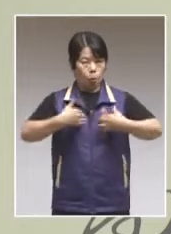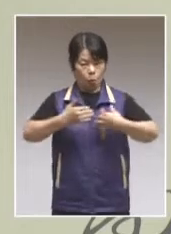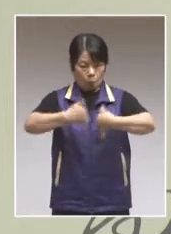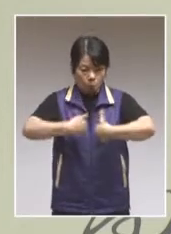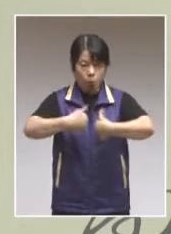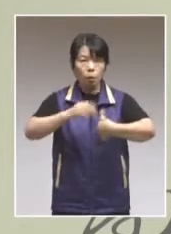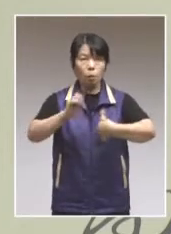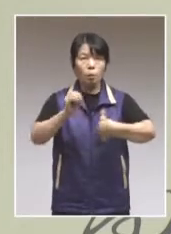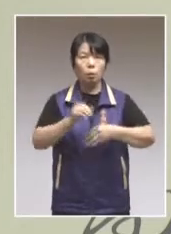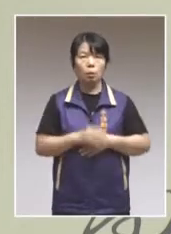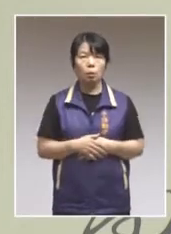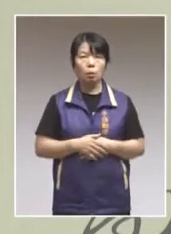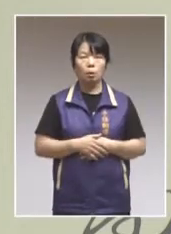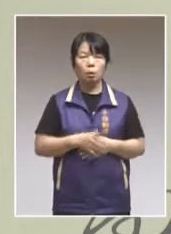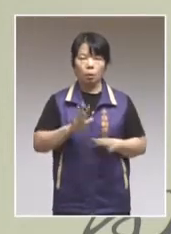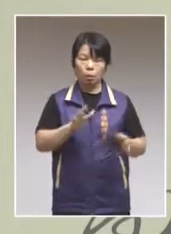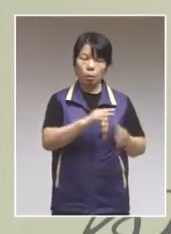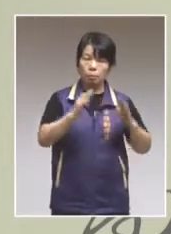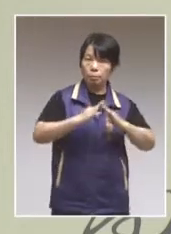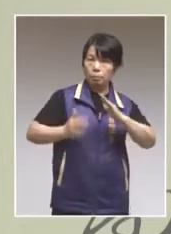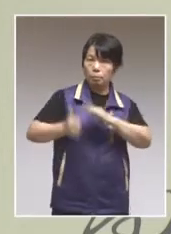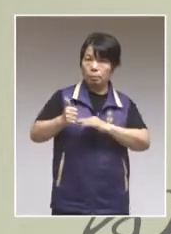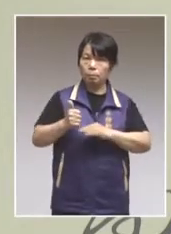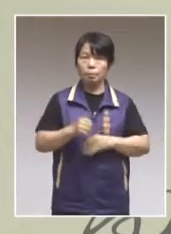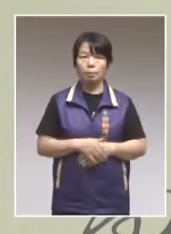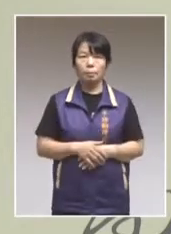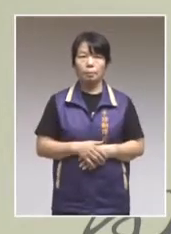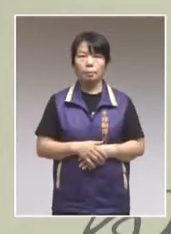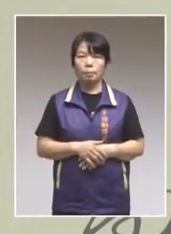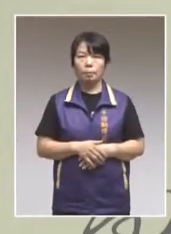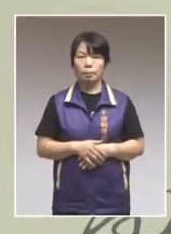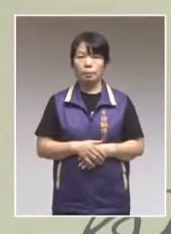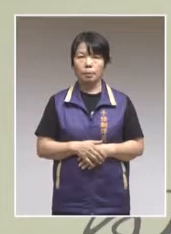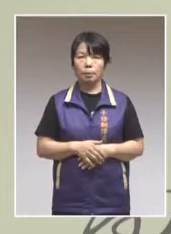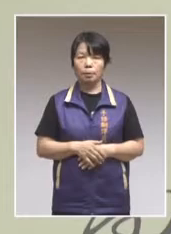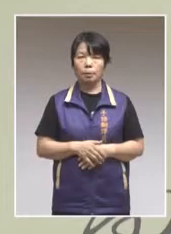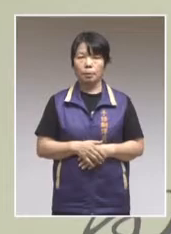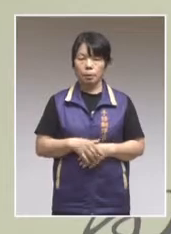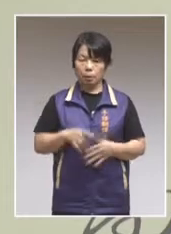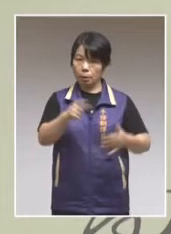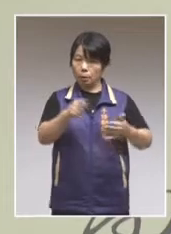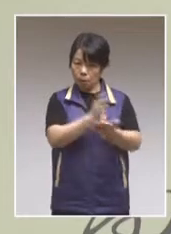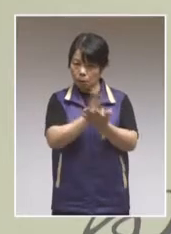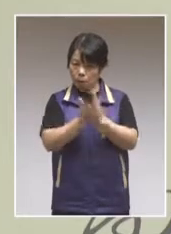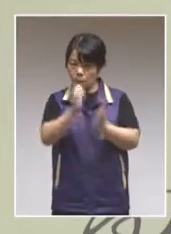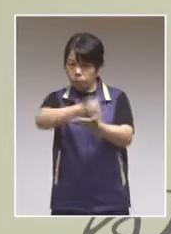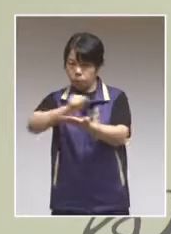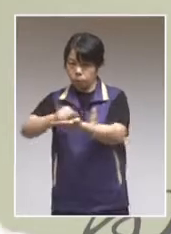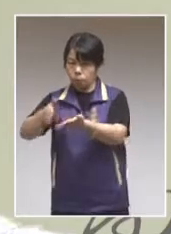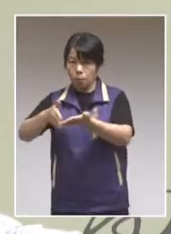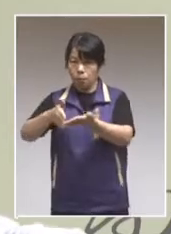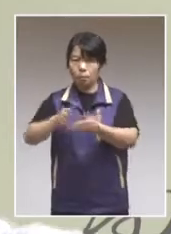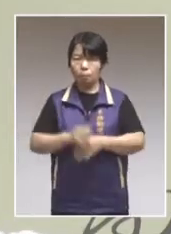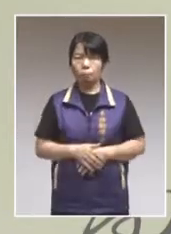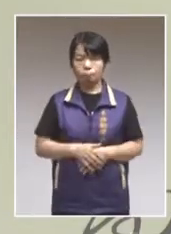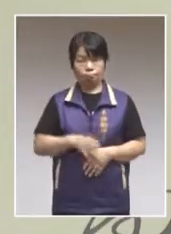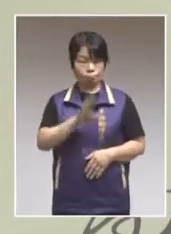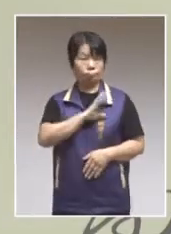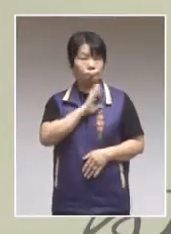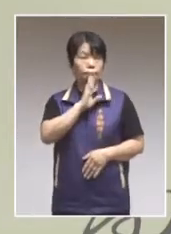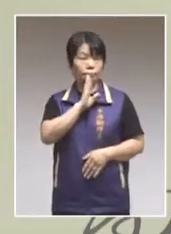各位家长再把这件事情记在心里面。那当然有一